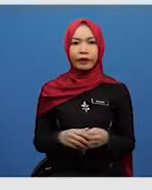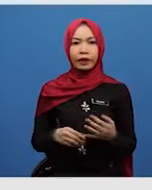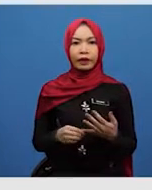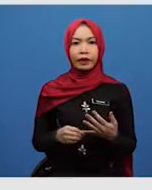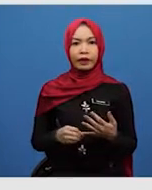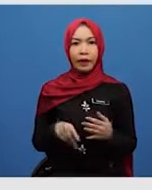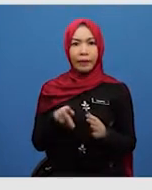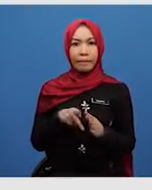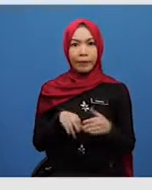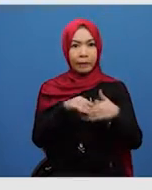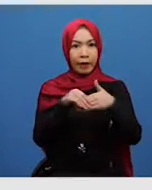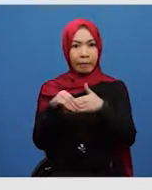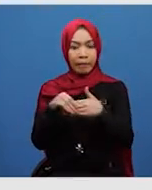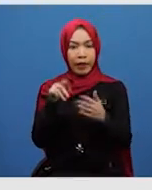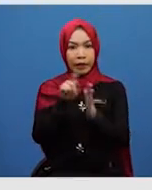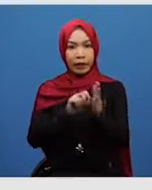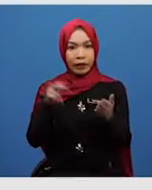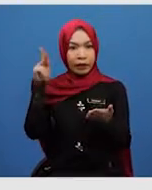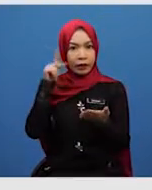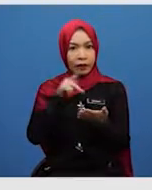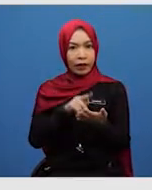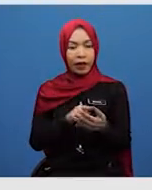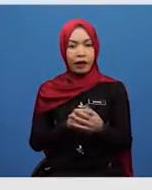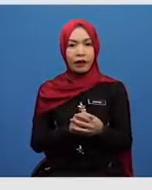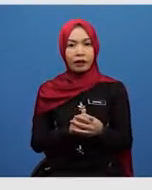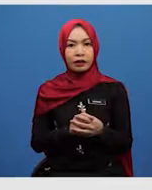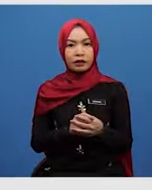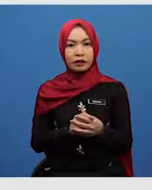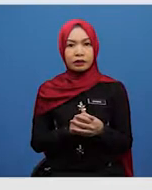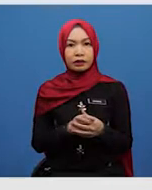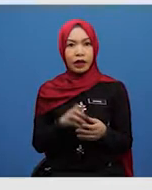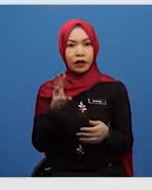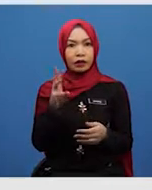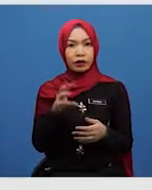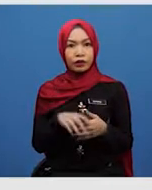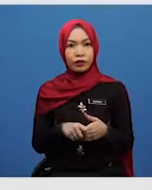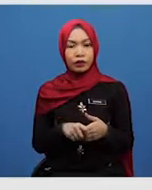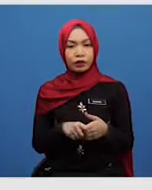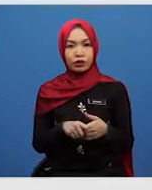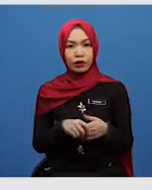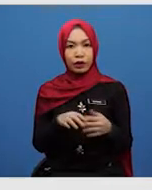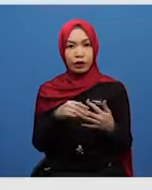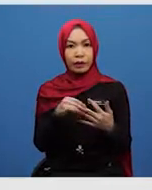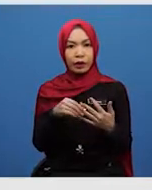lucu dikuasai oleh keturunan Datu merpati Jepang